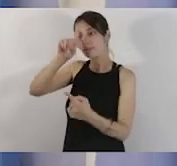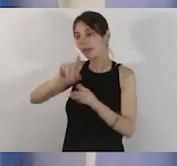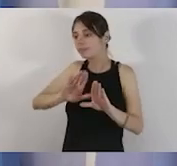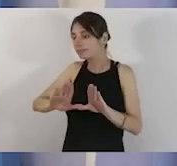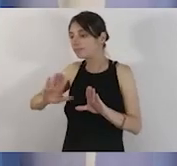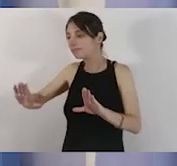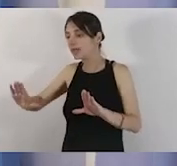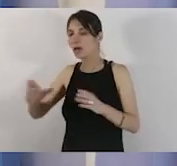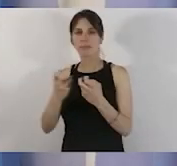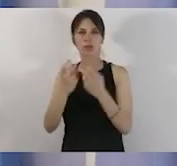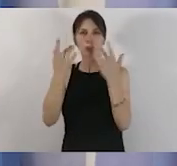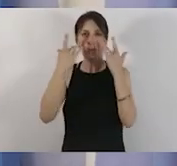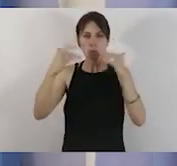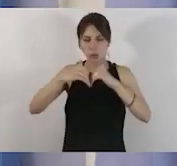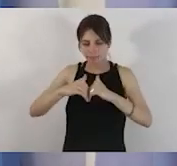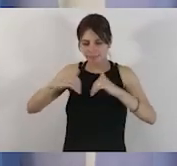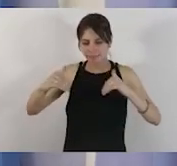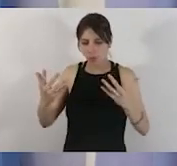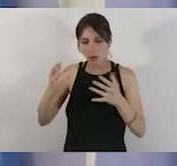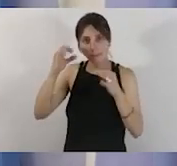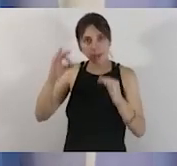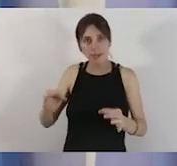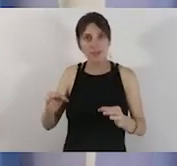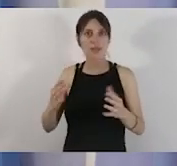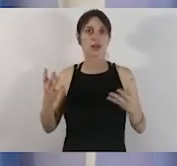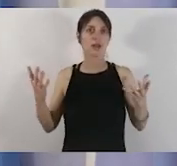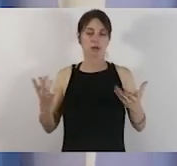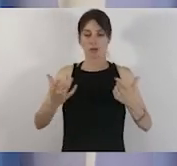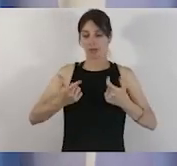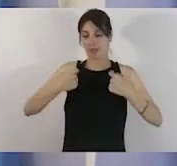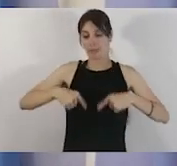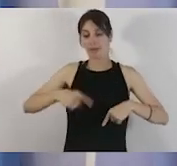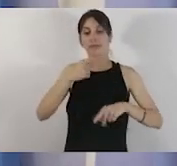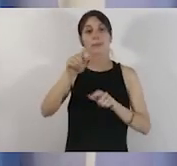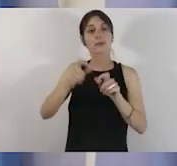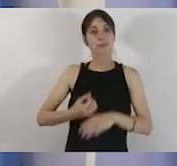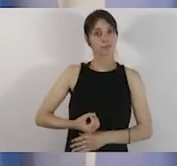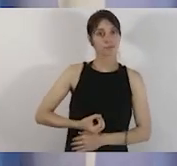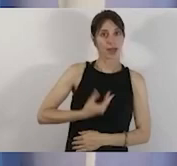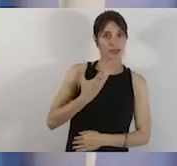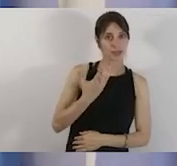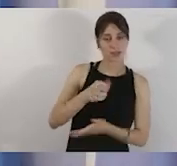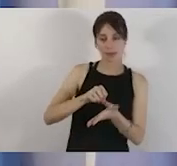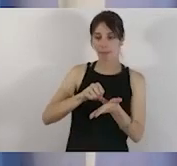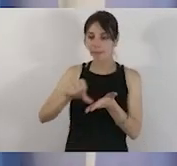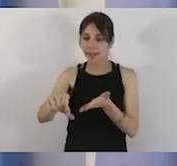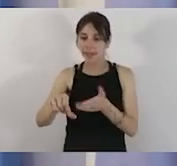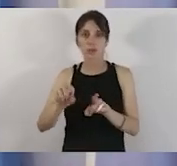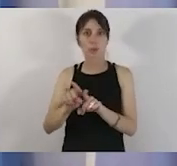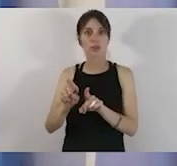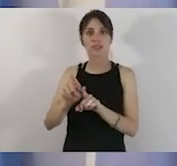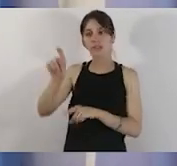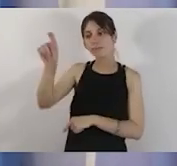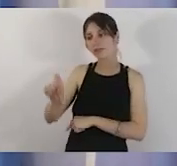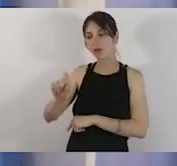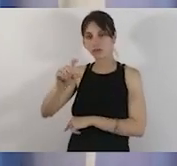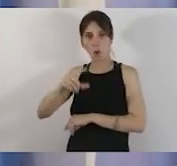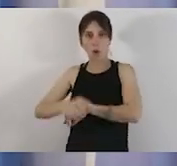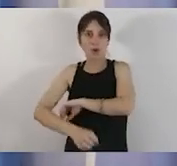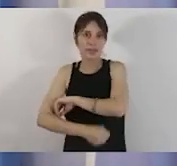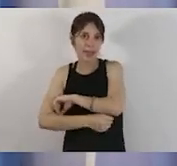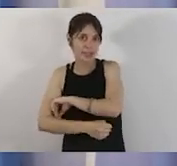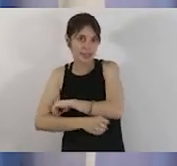la culture, par exemple? La culture, c'est des dépenses. On paye les artistes, on paye du gardiennage, on paye de la